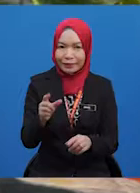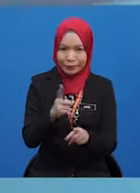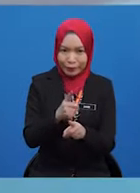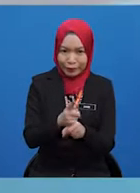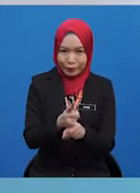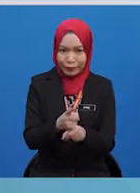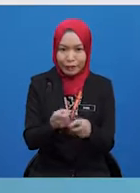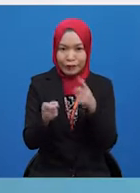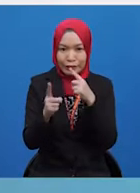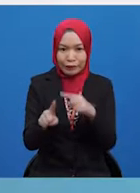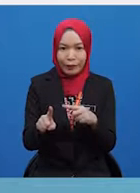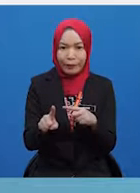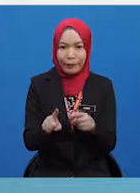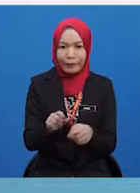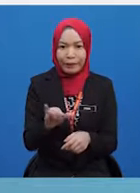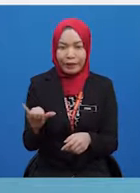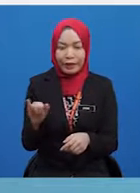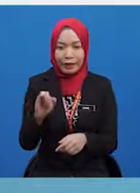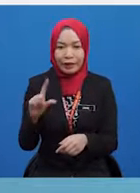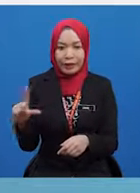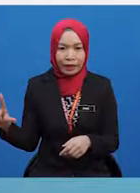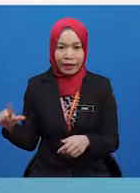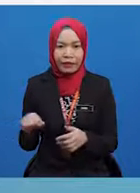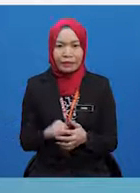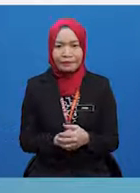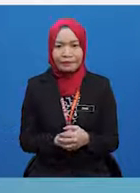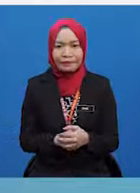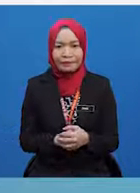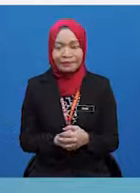Betul. Jawapannya ialah